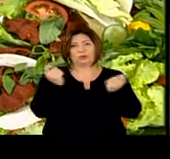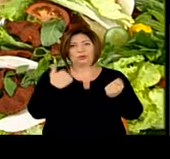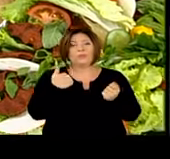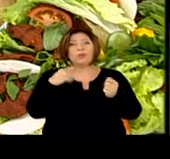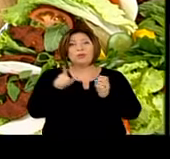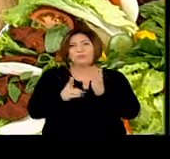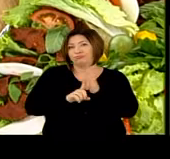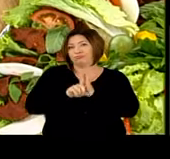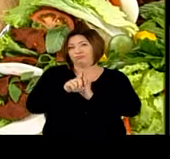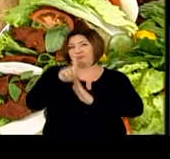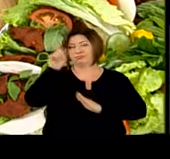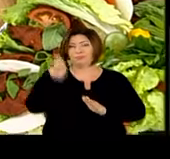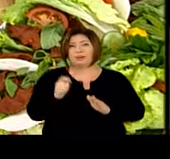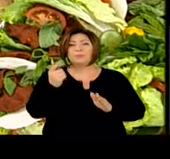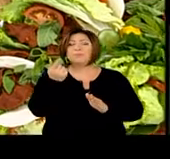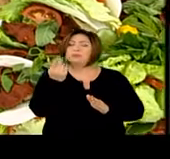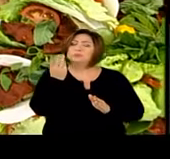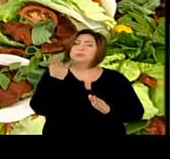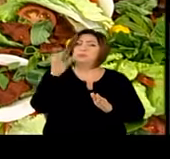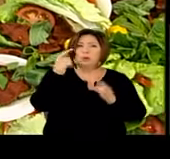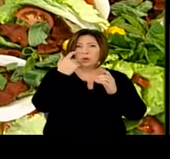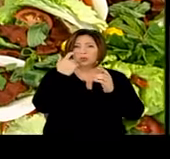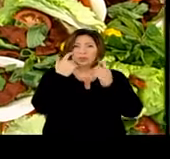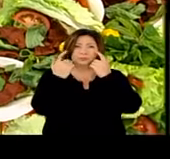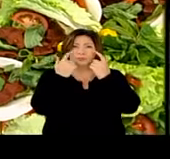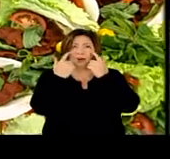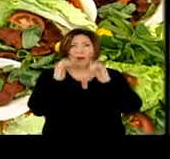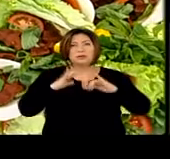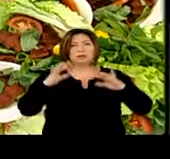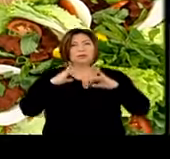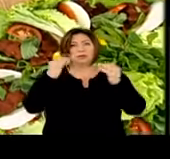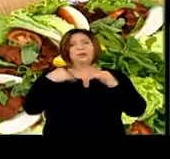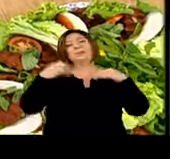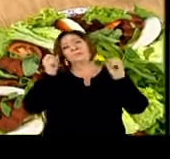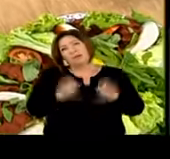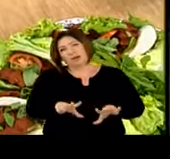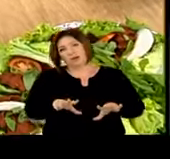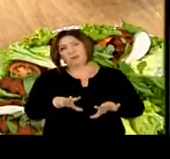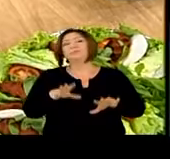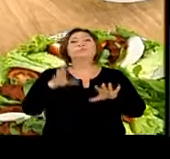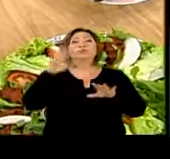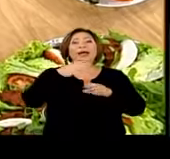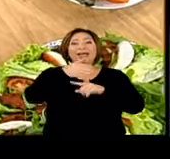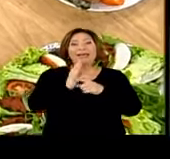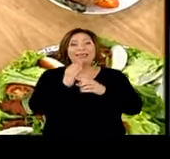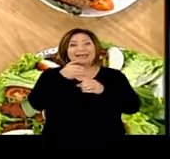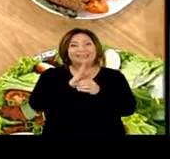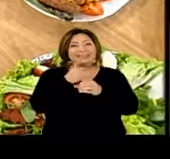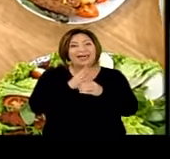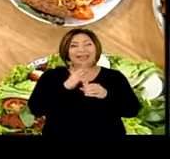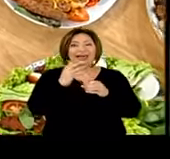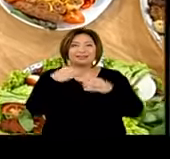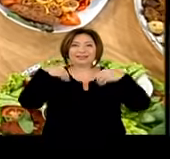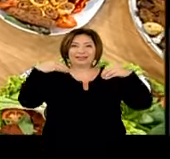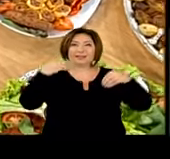Orada yetiştim. Bir süre sonra gözlerimden rahatsızlandım. 16 yaşındaydım. Ayrıldım. Tablada kestane sattım. Bir yıl sonra mesleğime geri